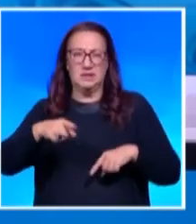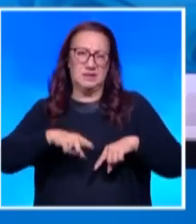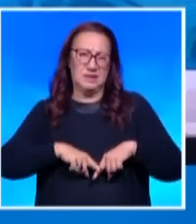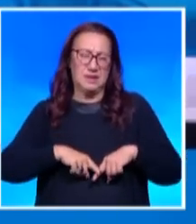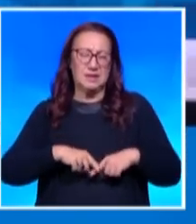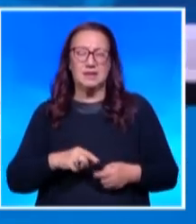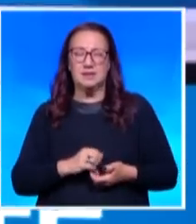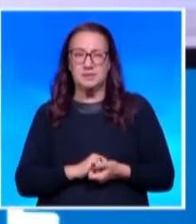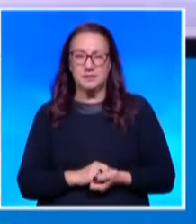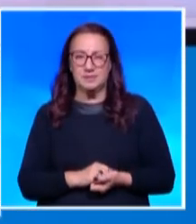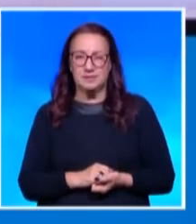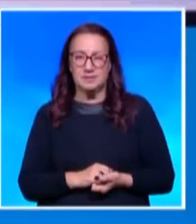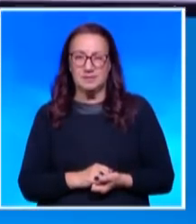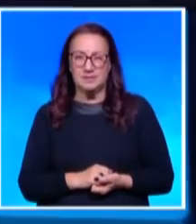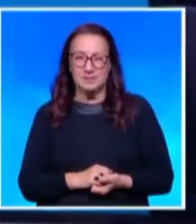вечер с